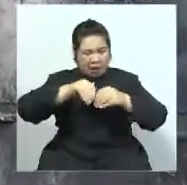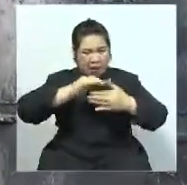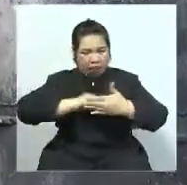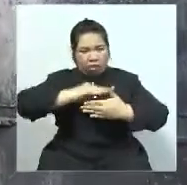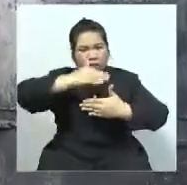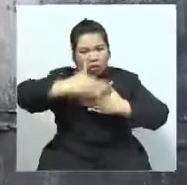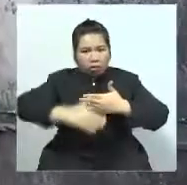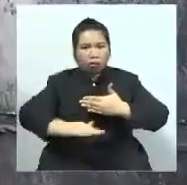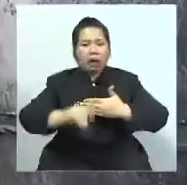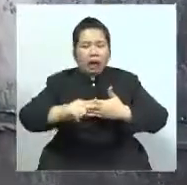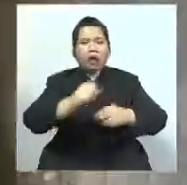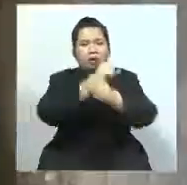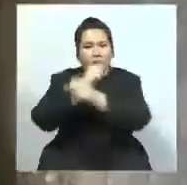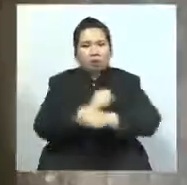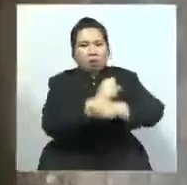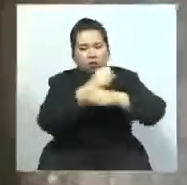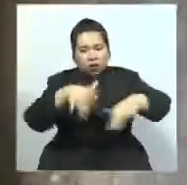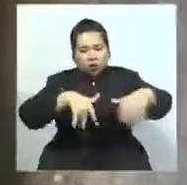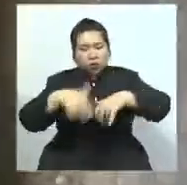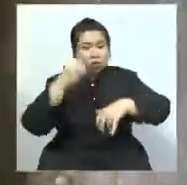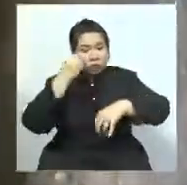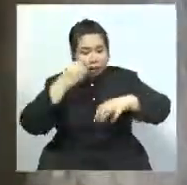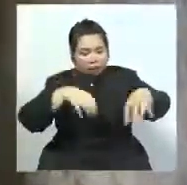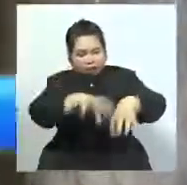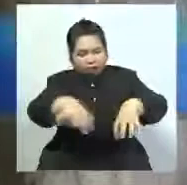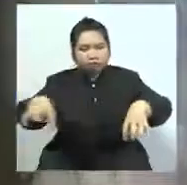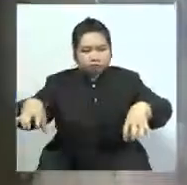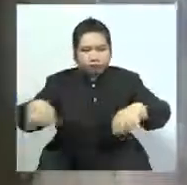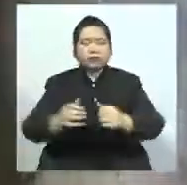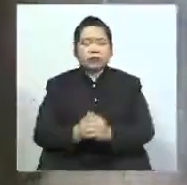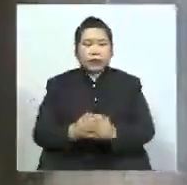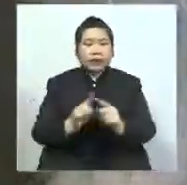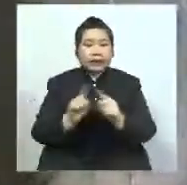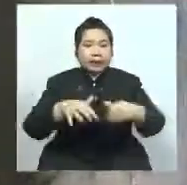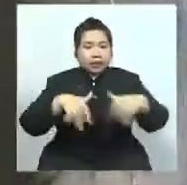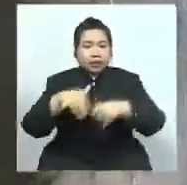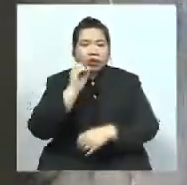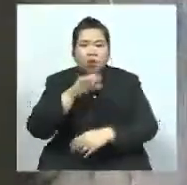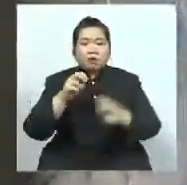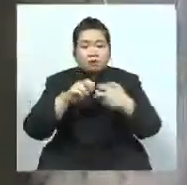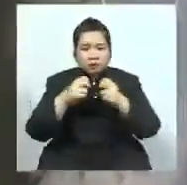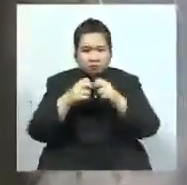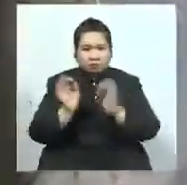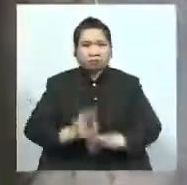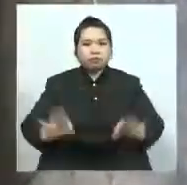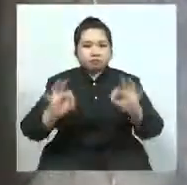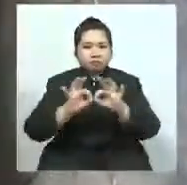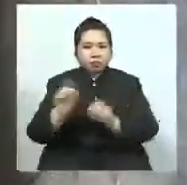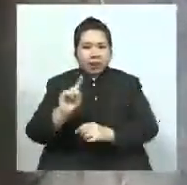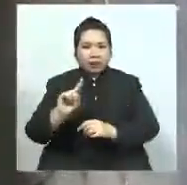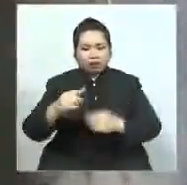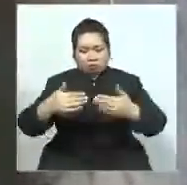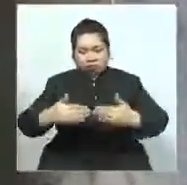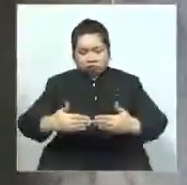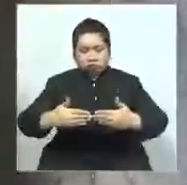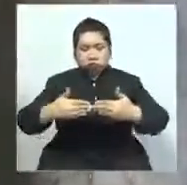ป้องกันน้ำเอ่อล้นเข้าท่วมบ้านเรือนของชาวบ้านและพื้นที่การเกษตรแต่ชาวบ้านบอกว่าปัญหาใหญ่ตอนนี้ก็คือประตูระบายน้